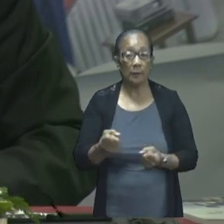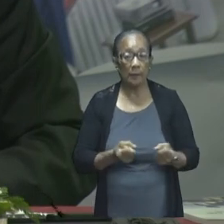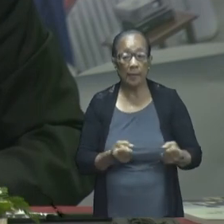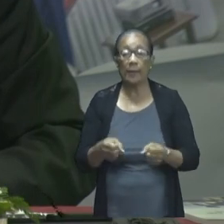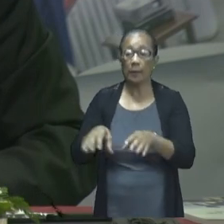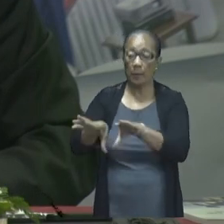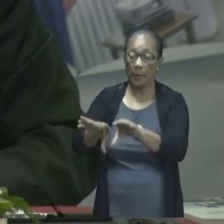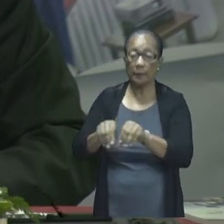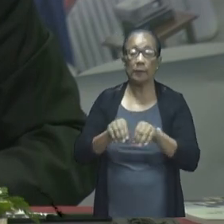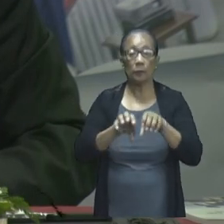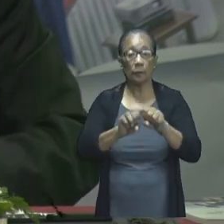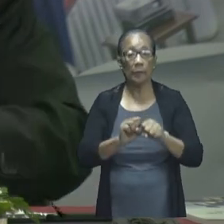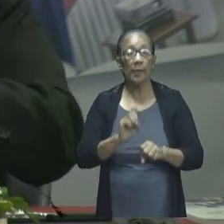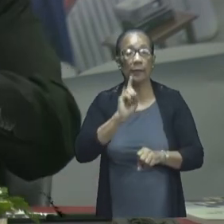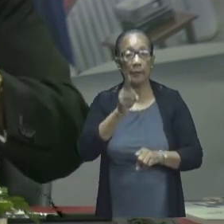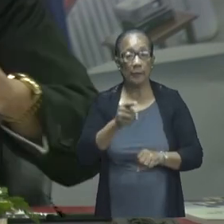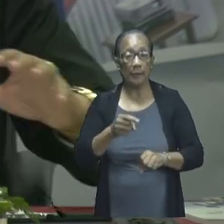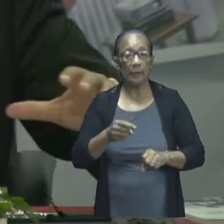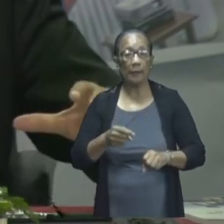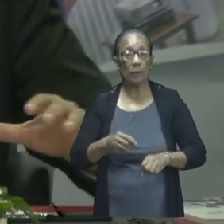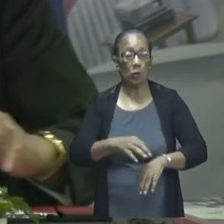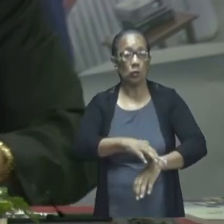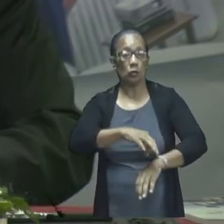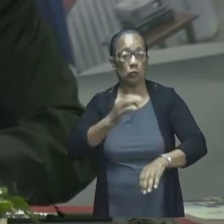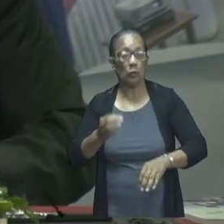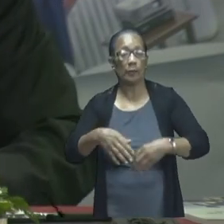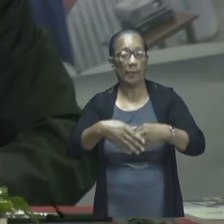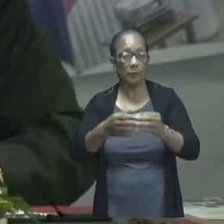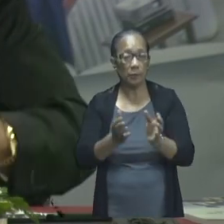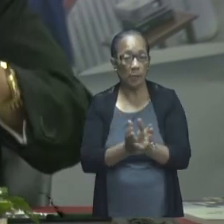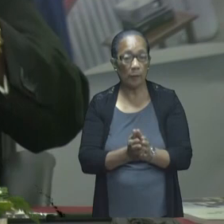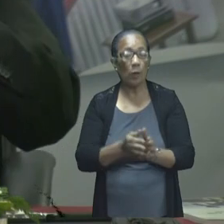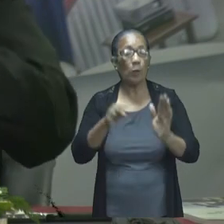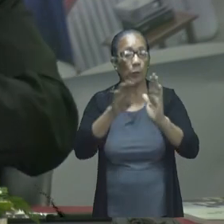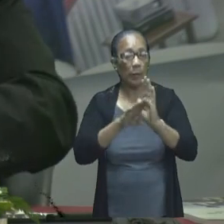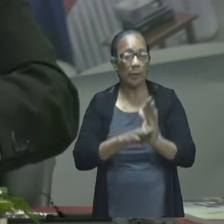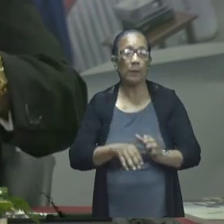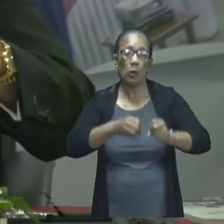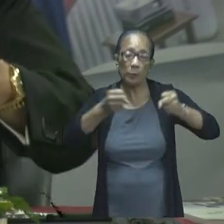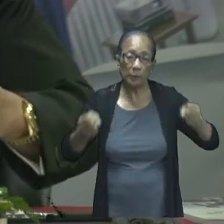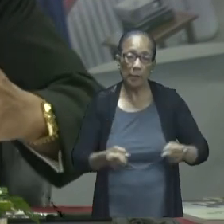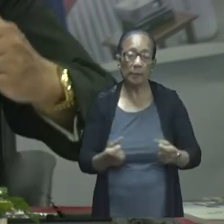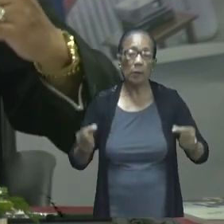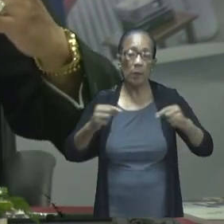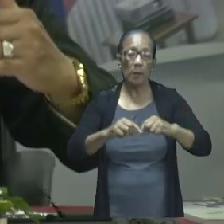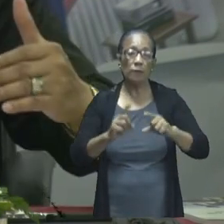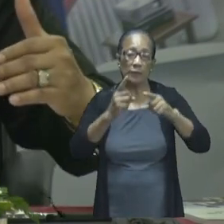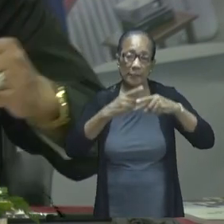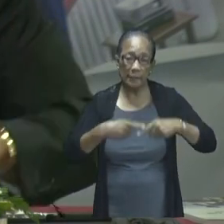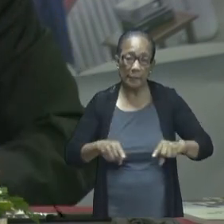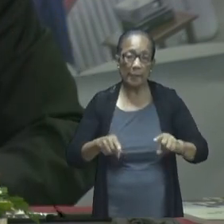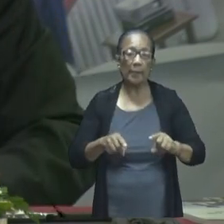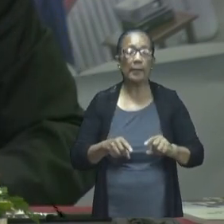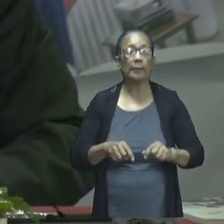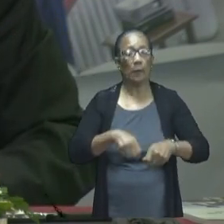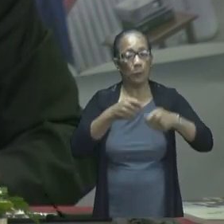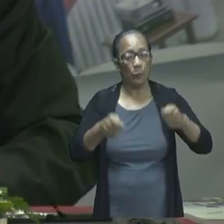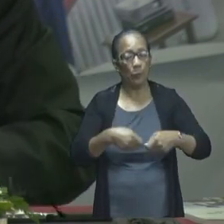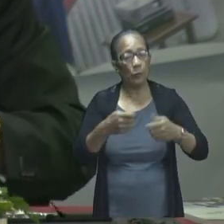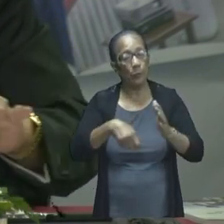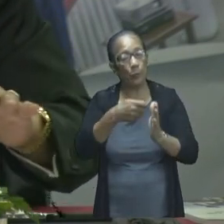getroffen namelijk dat binnengezogen december ook een programma organisatie komt om de verschillende projecten uit te voeren er is